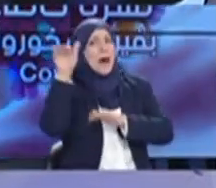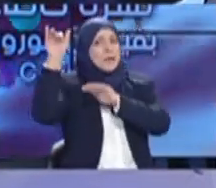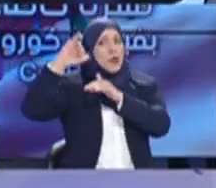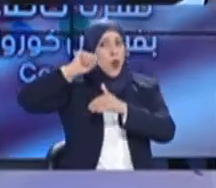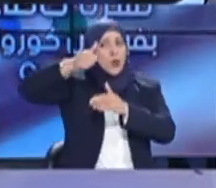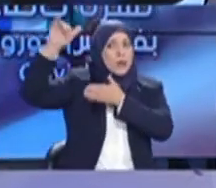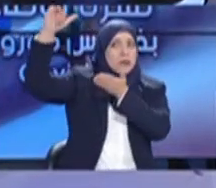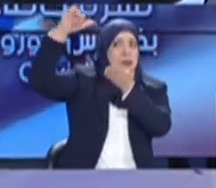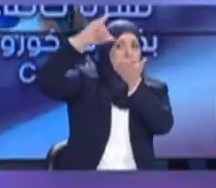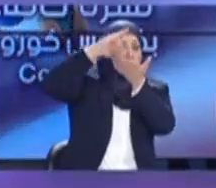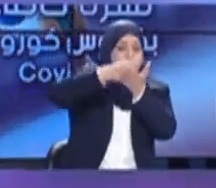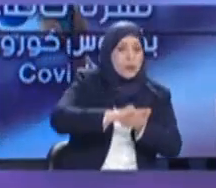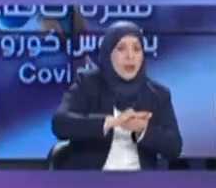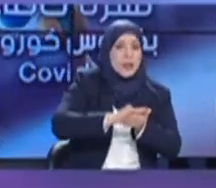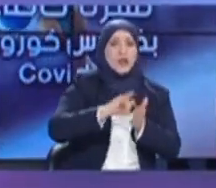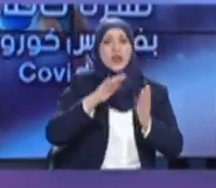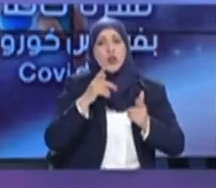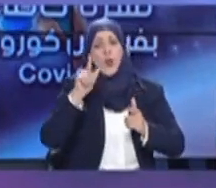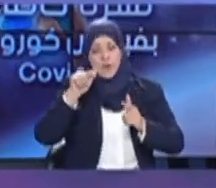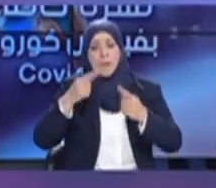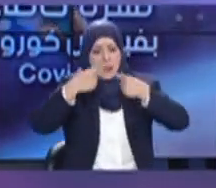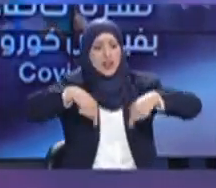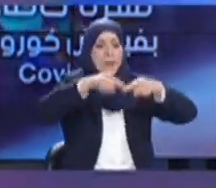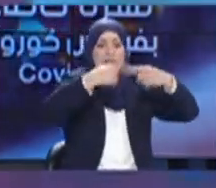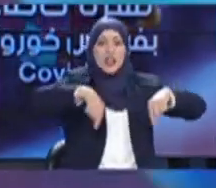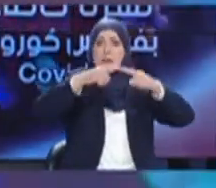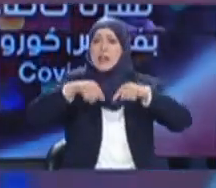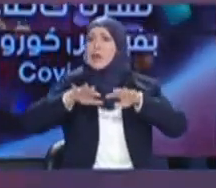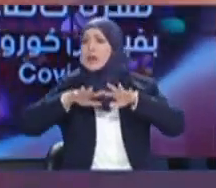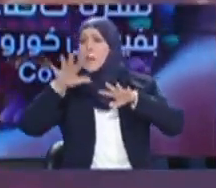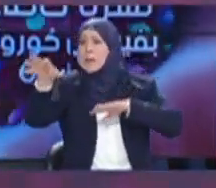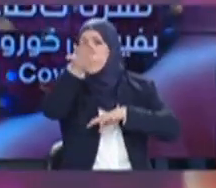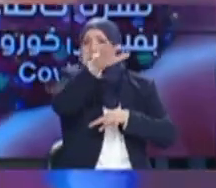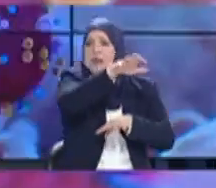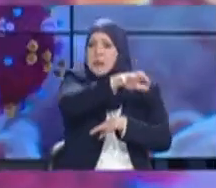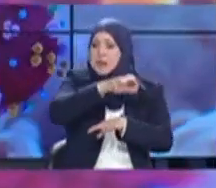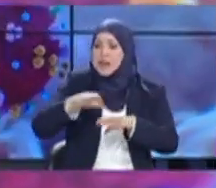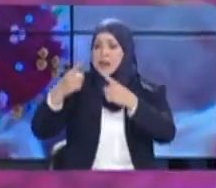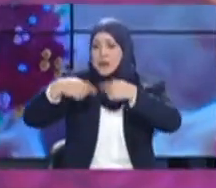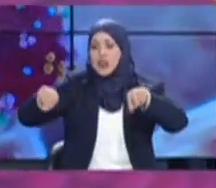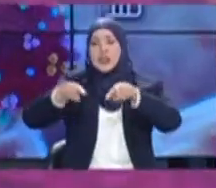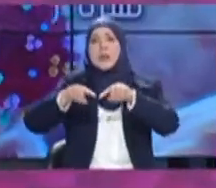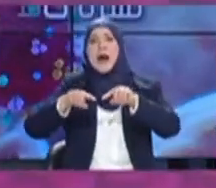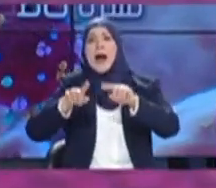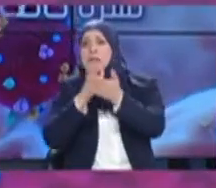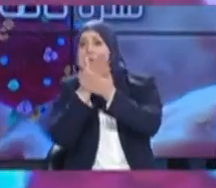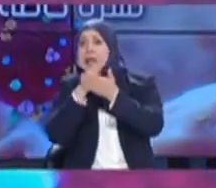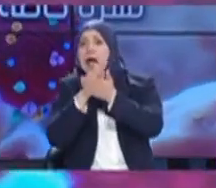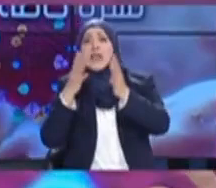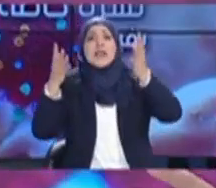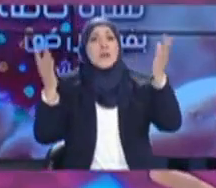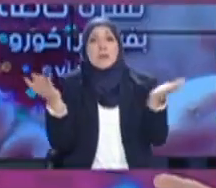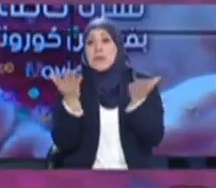وقاعدين بطبيعه احنا نحكيو هنا لكن فما اجتماعات موجوده بارتو معناها بالمؤسسات الدوله حتى